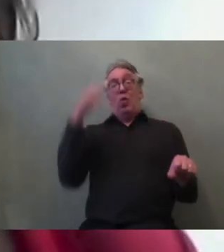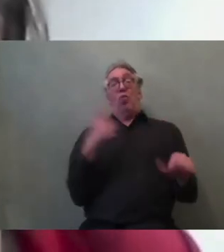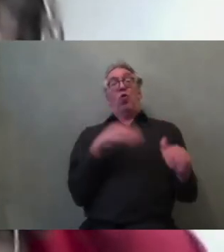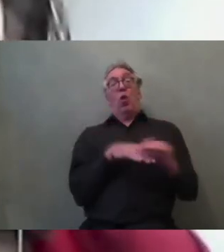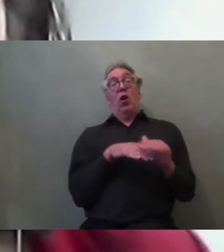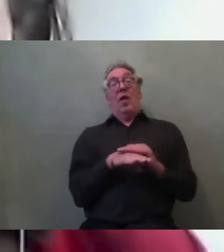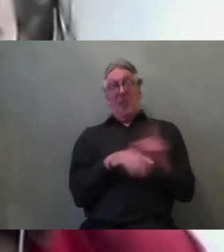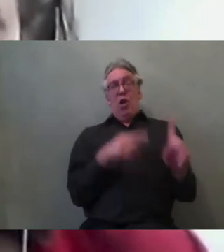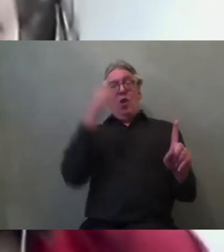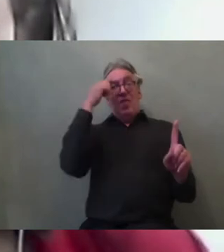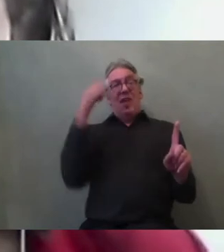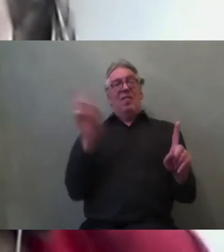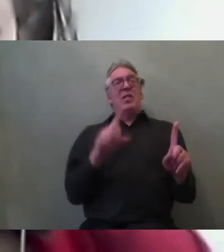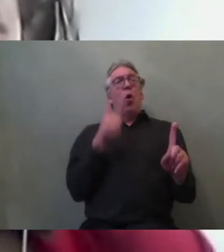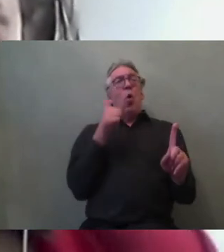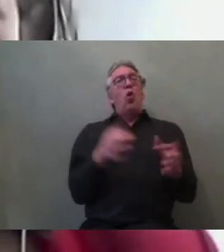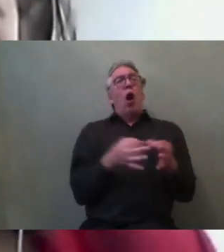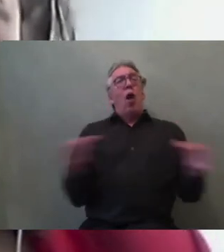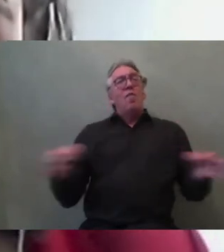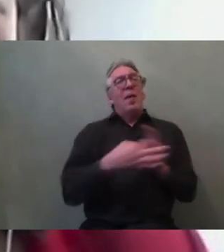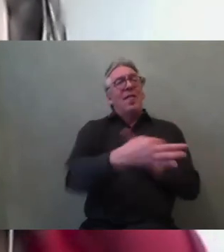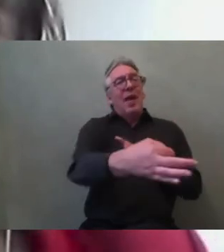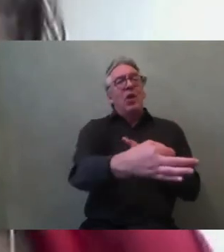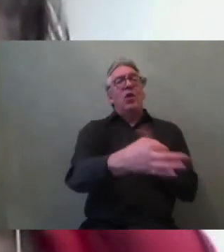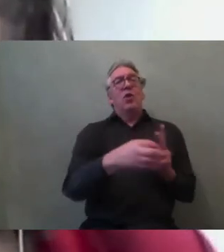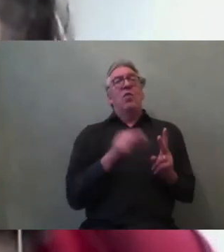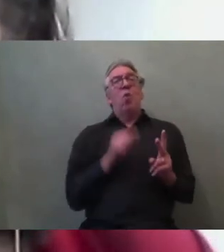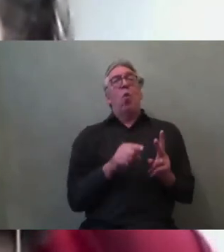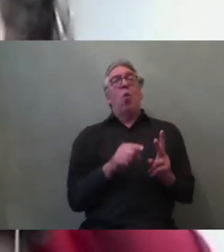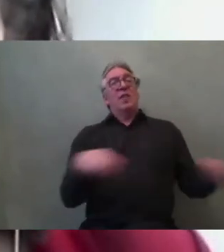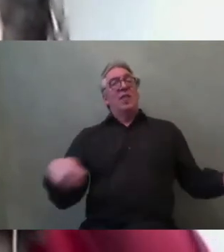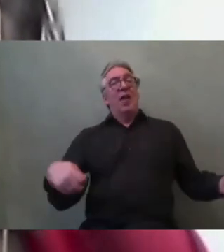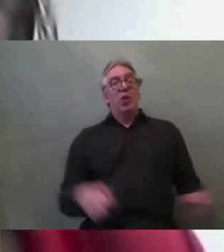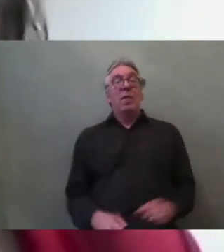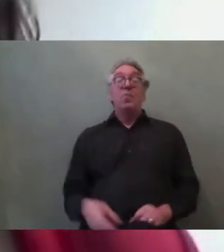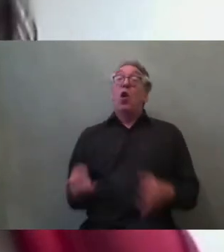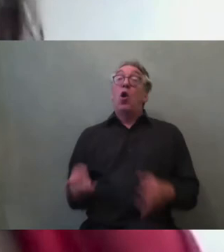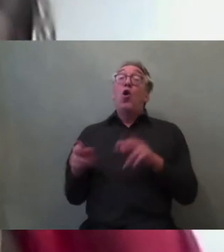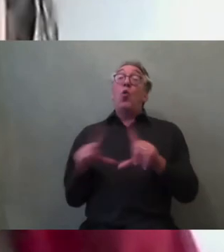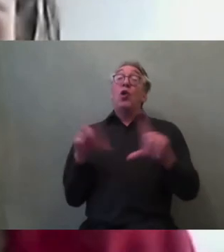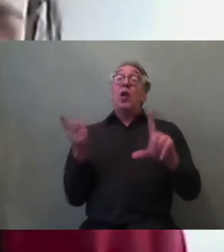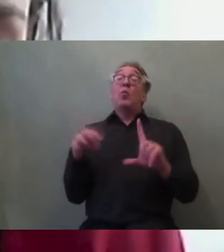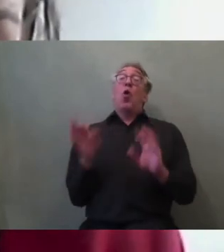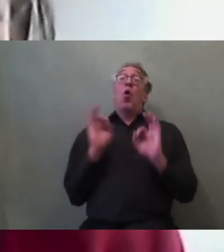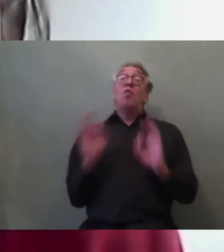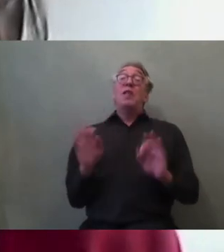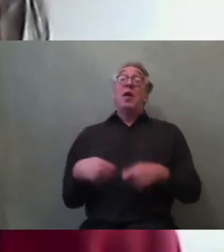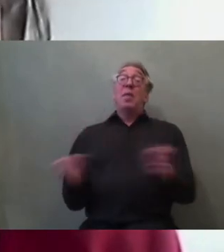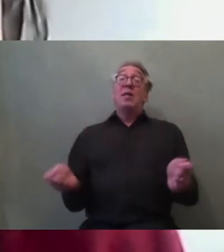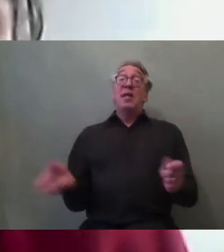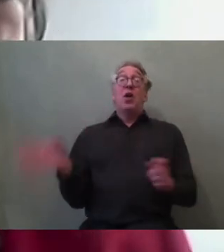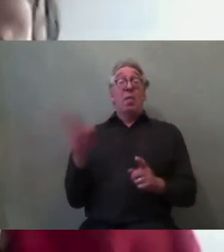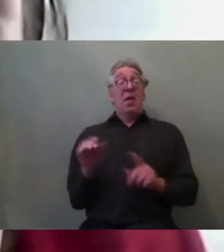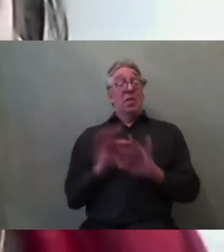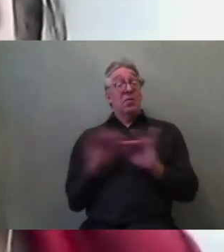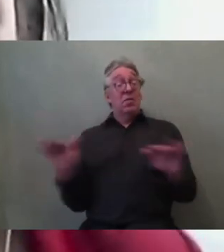juiste afmetingen van faciliteiten zijn. De routekaart gaan we officieel presenteren tezamen met alle